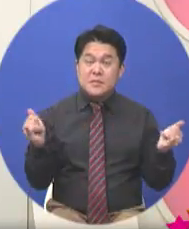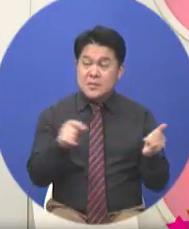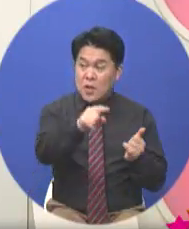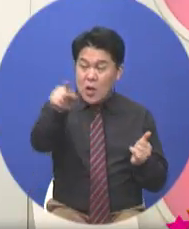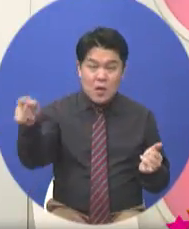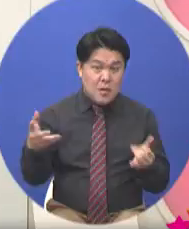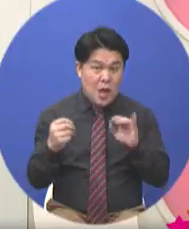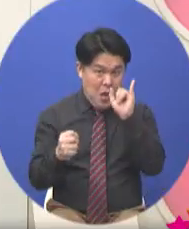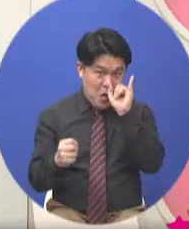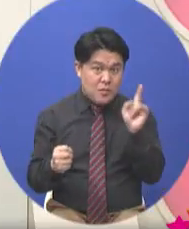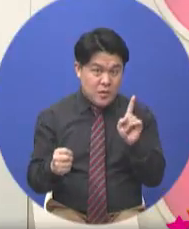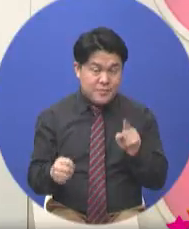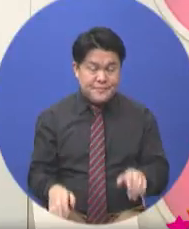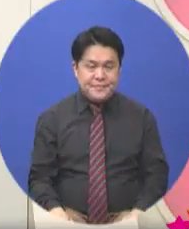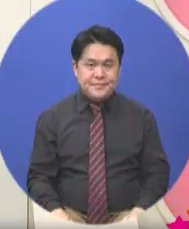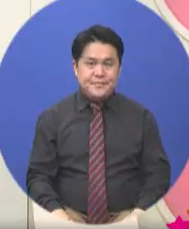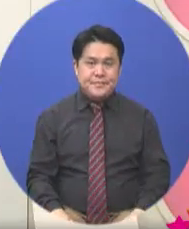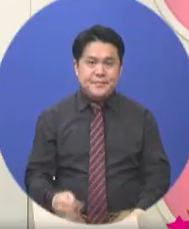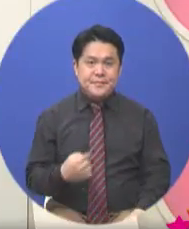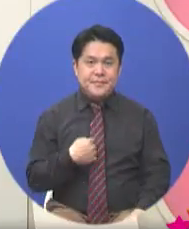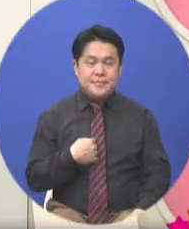중에 혹시 제가